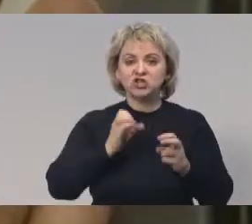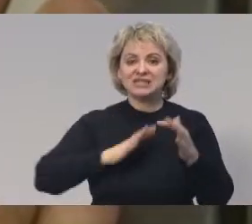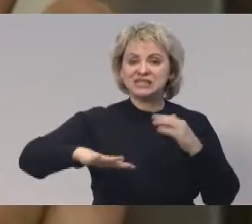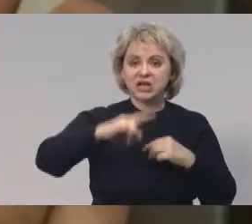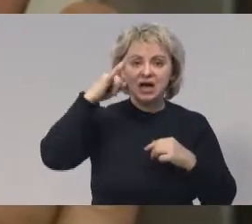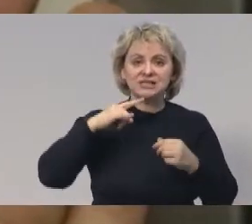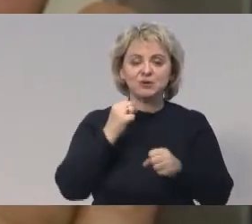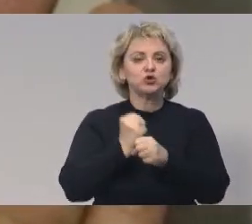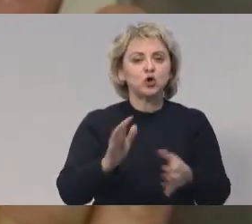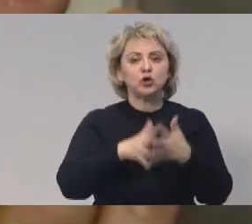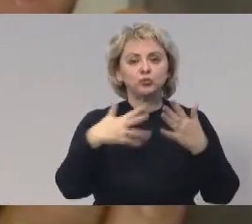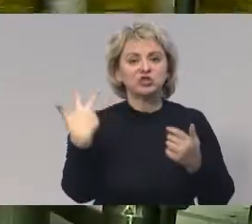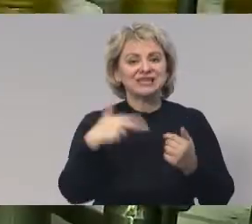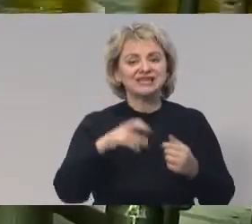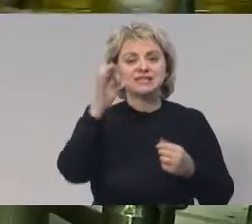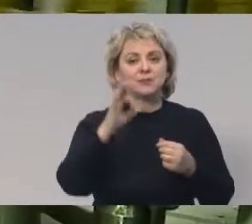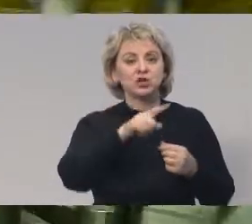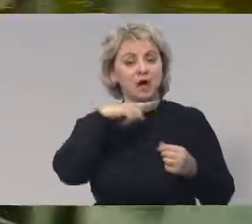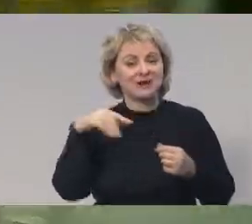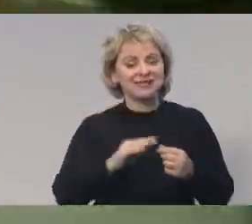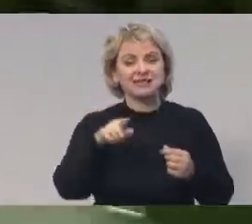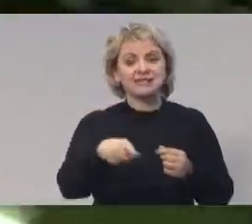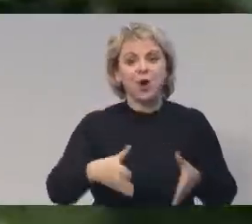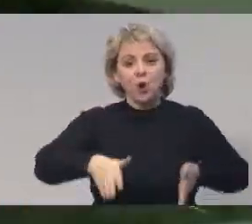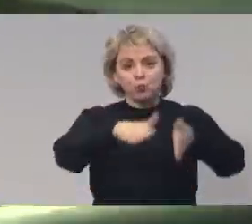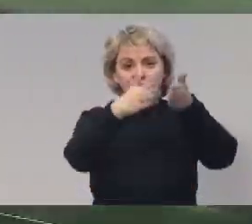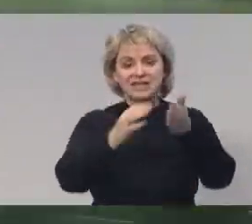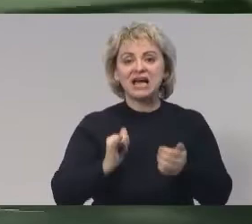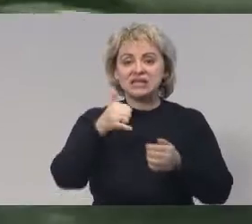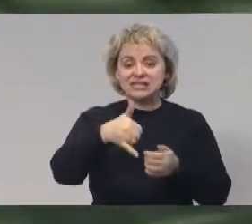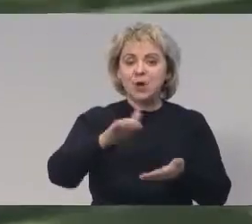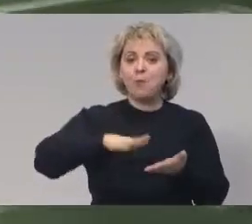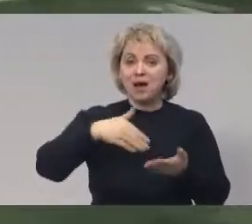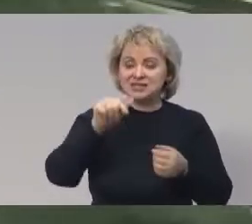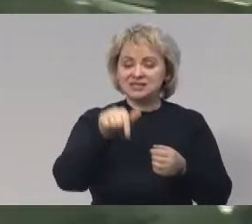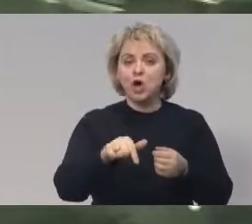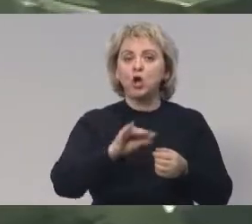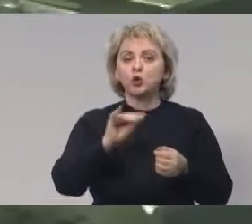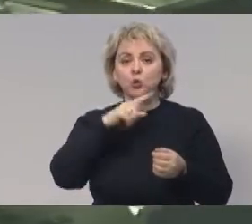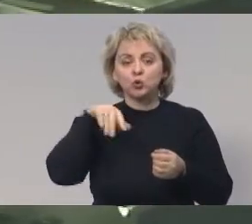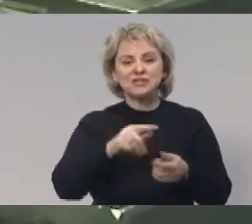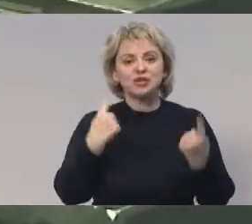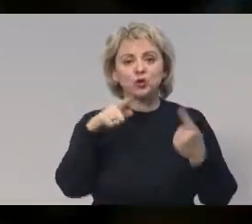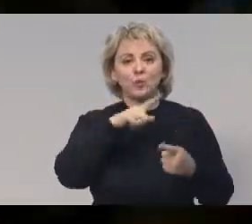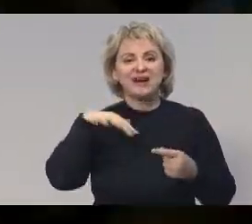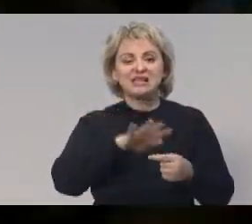Казахстане производят больше 30% российского бутилизированного растительного масла. Юг-Руси – крупнейший в России производитель